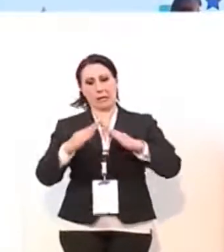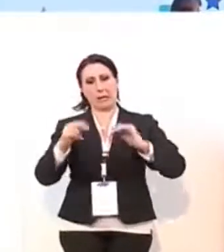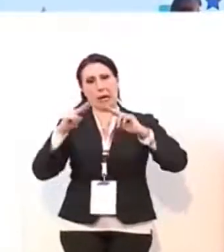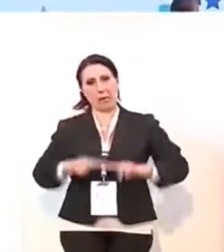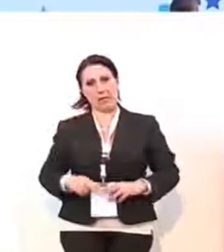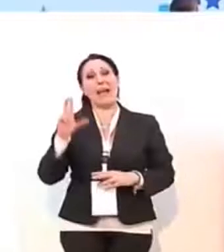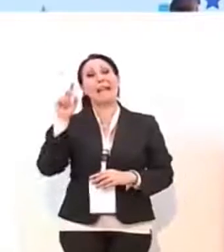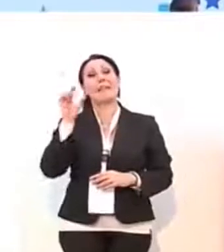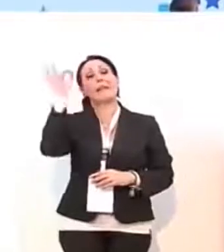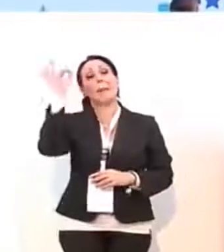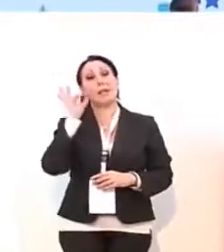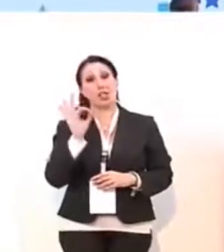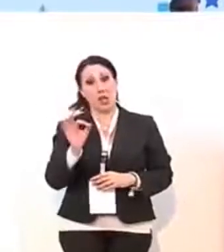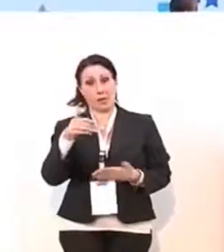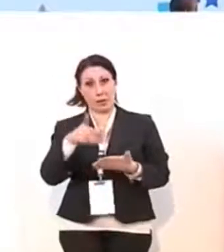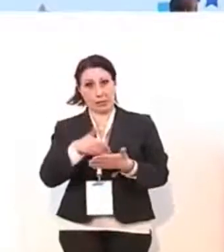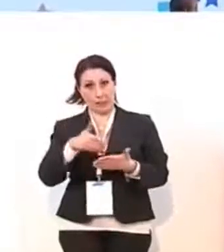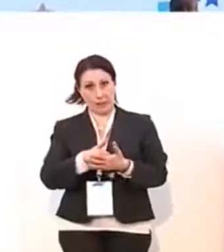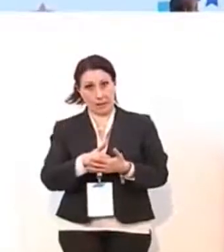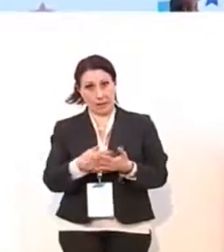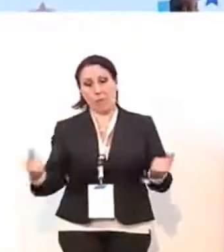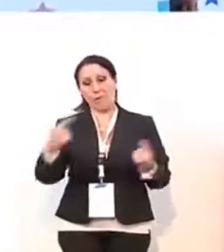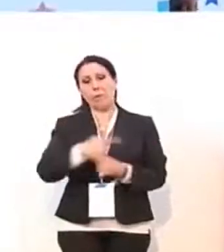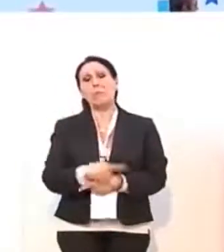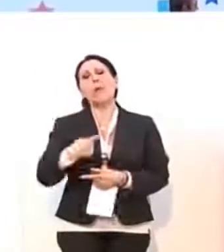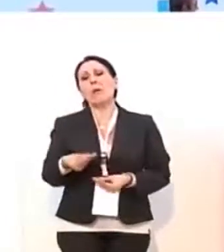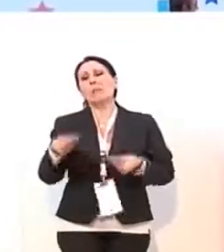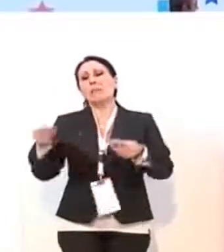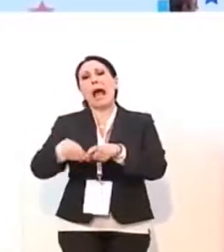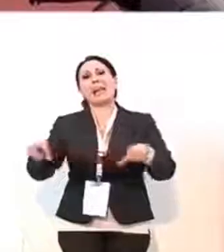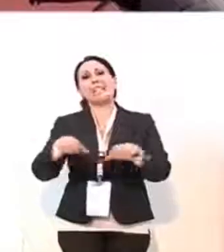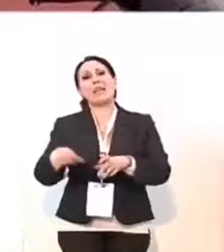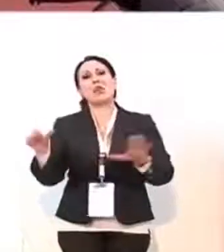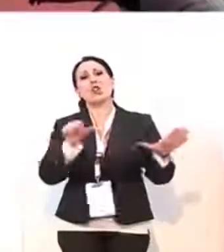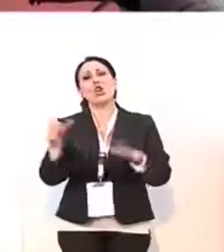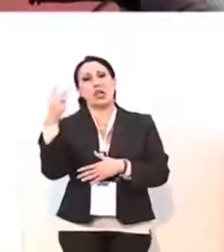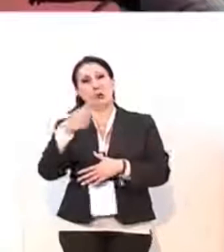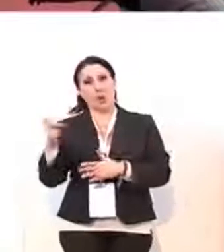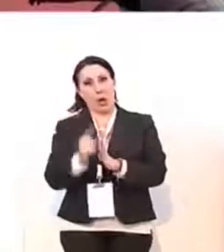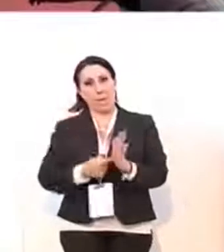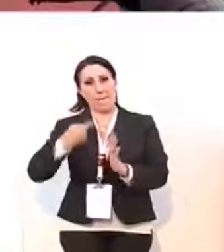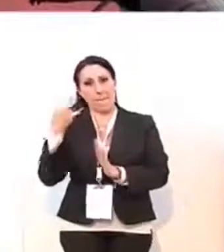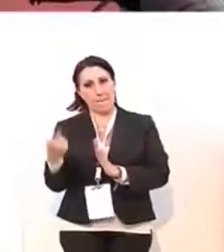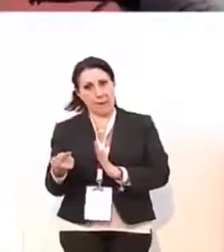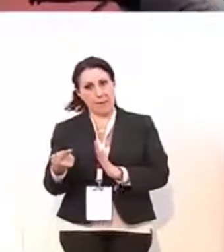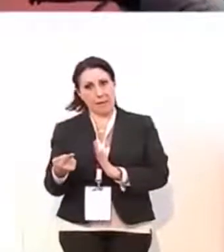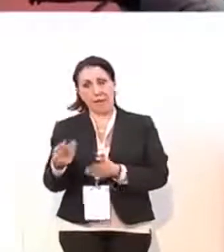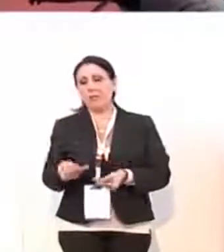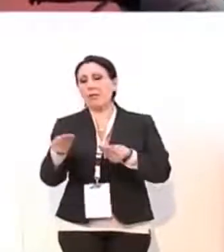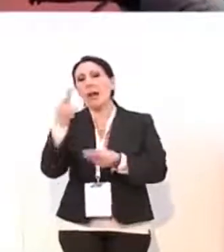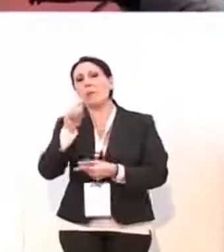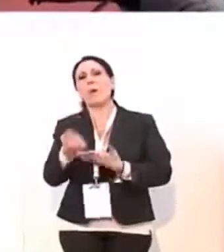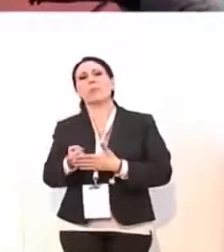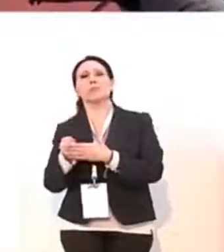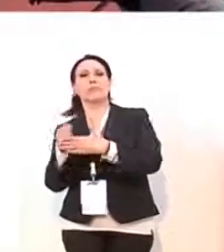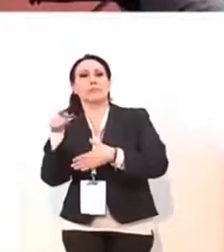di stipendio, voi prendete un assegno di 600 euro al mese che vi aiuta a farvi carico per avere